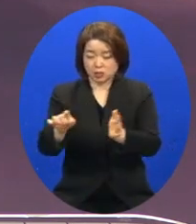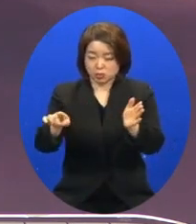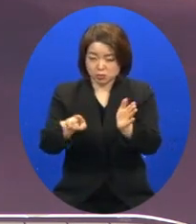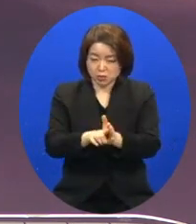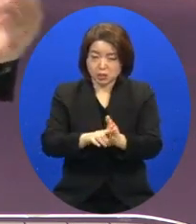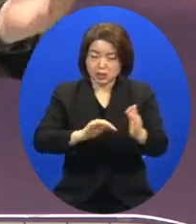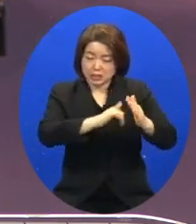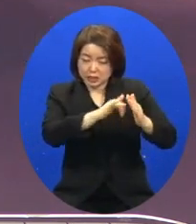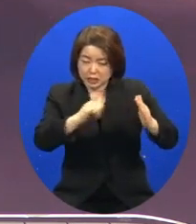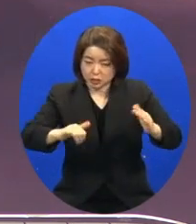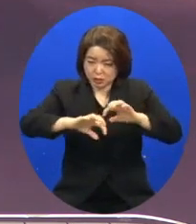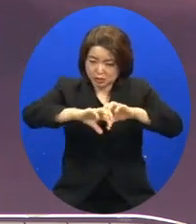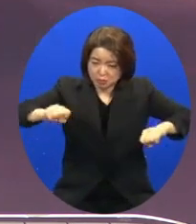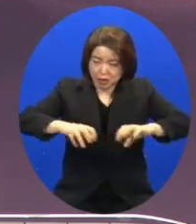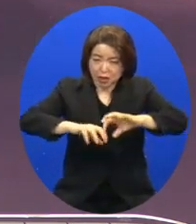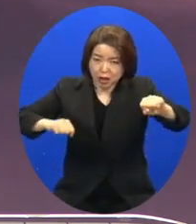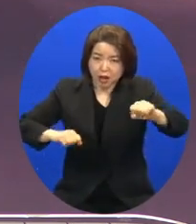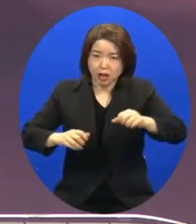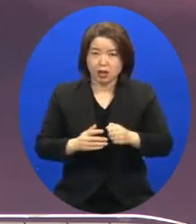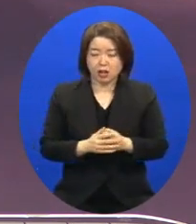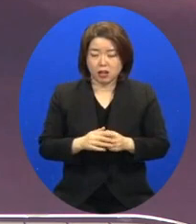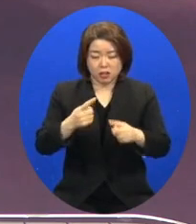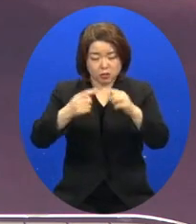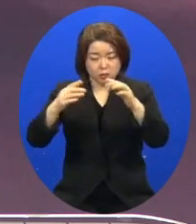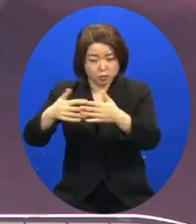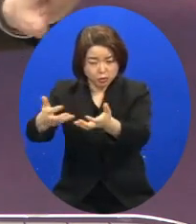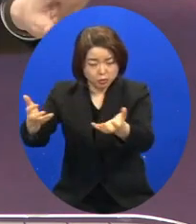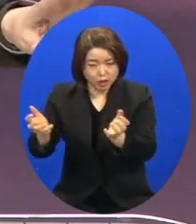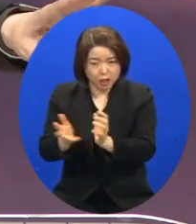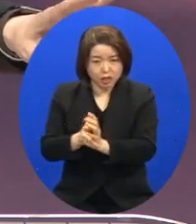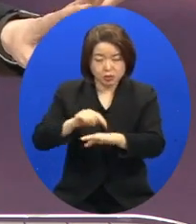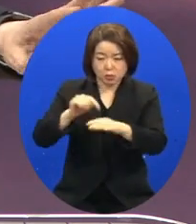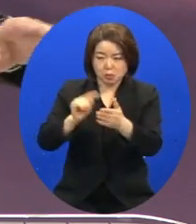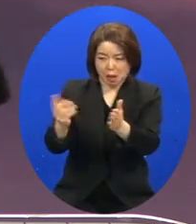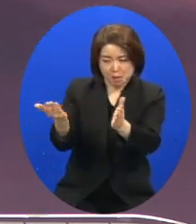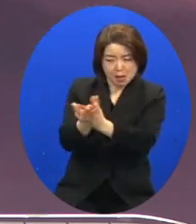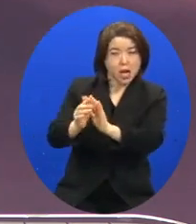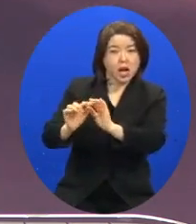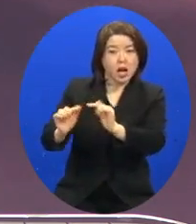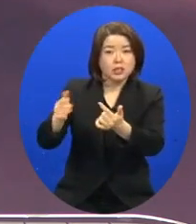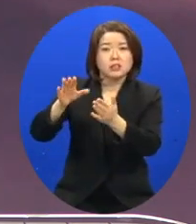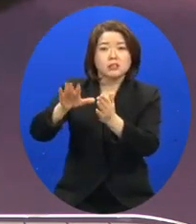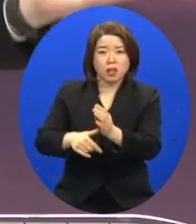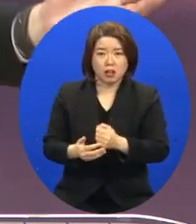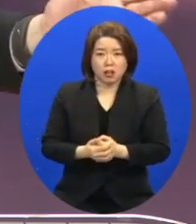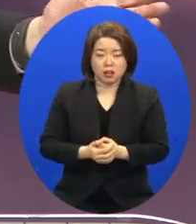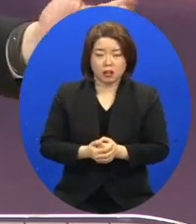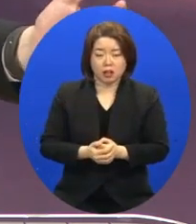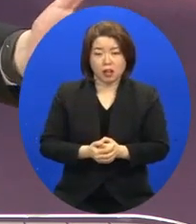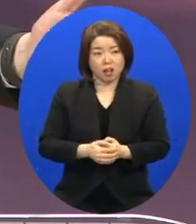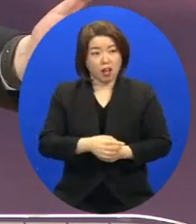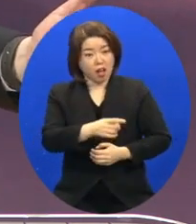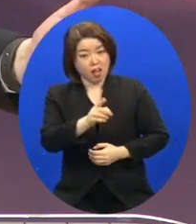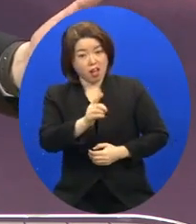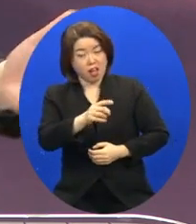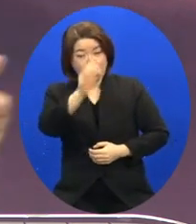갈라지고 예수 믿는 교회 공동체 안에서 마음과 생각이 서로 안 맞을 때 십자가도 소용없네.